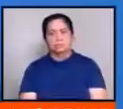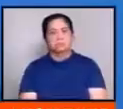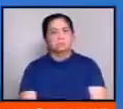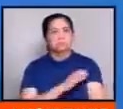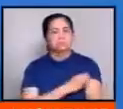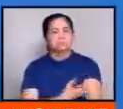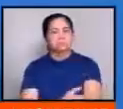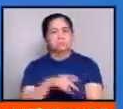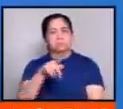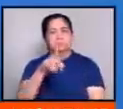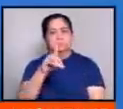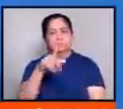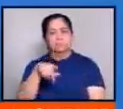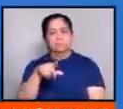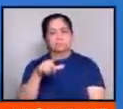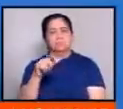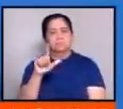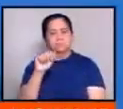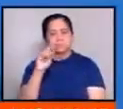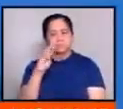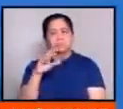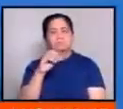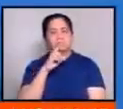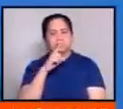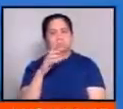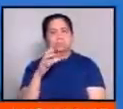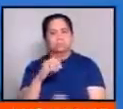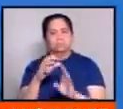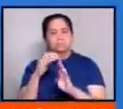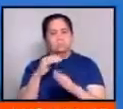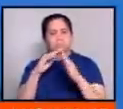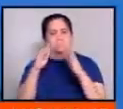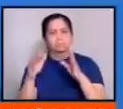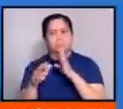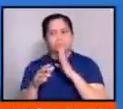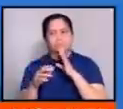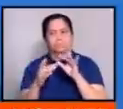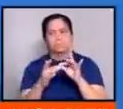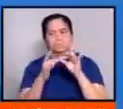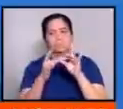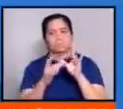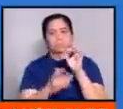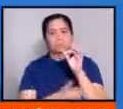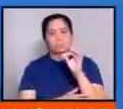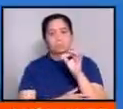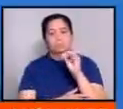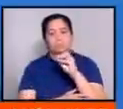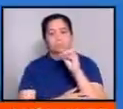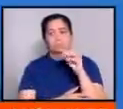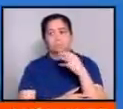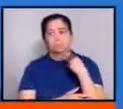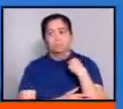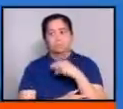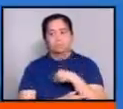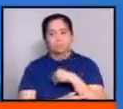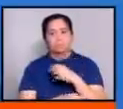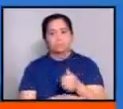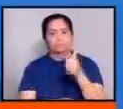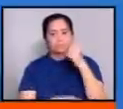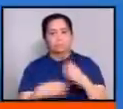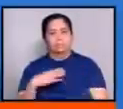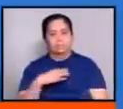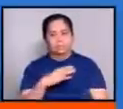Kumpiyansa ang PDP-Laban na mababawi nila ang House Speakership, lalo't 80 miyembro nila ang nanalong